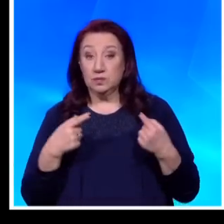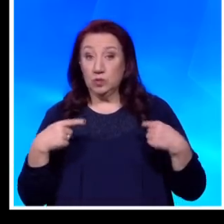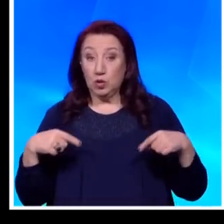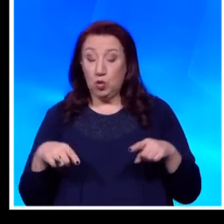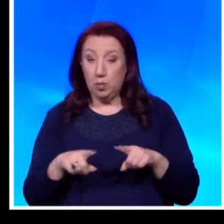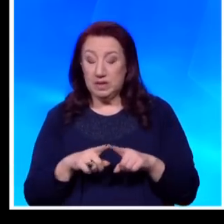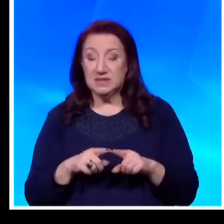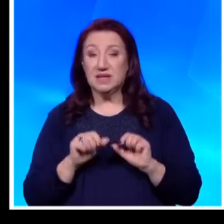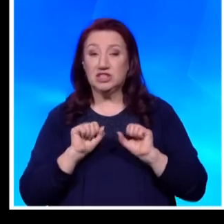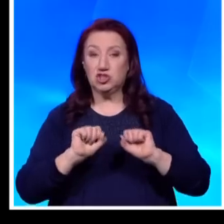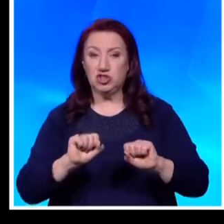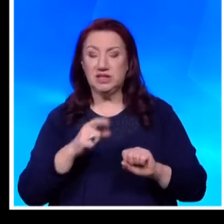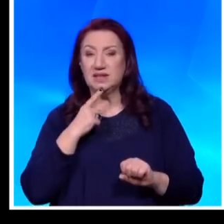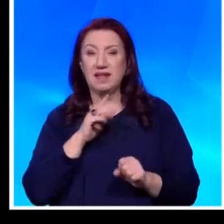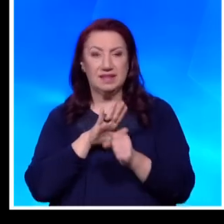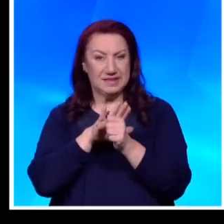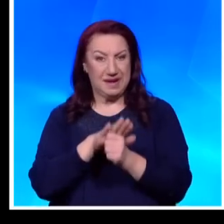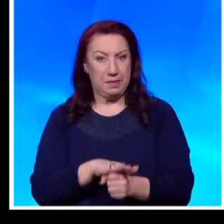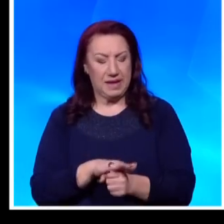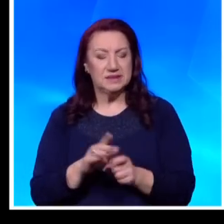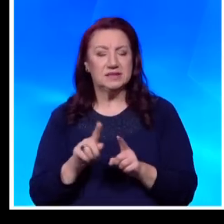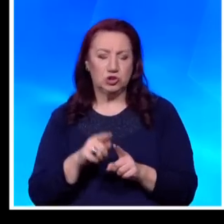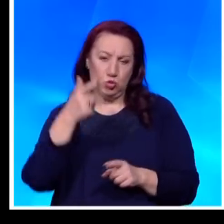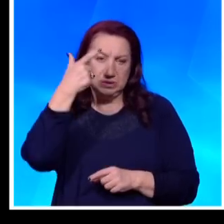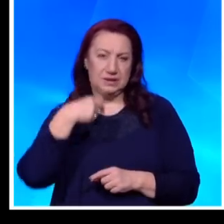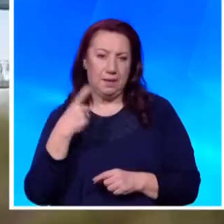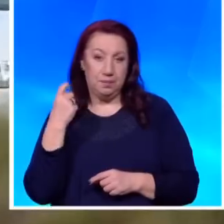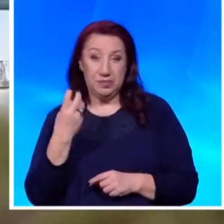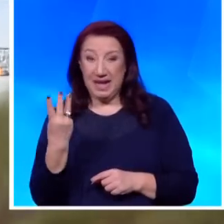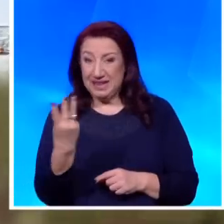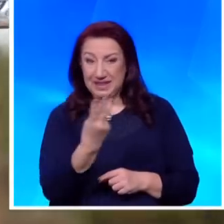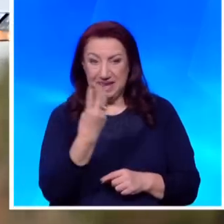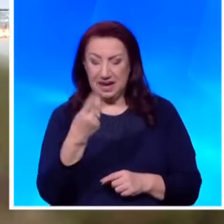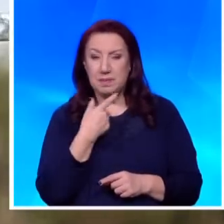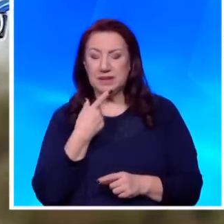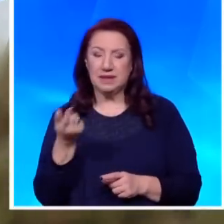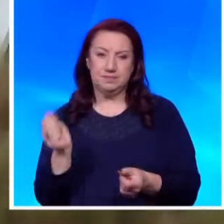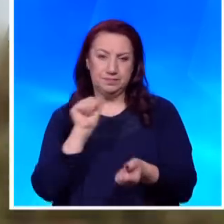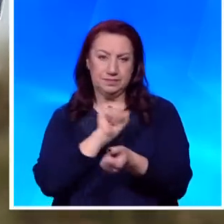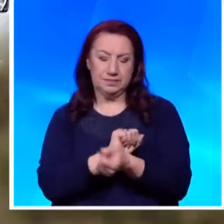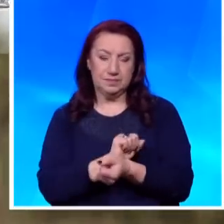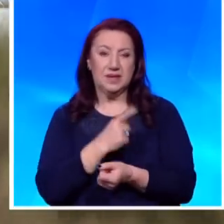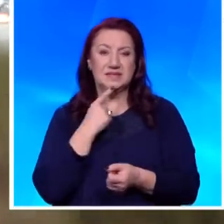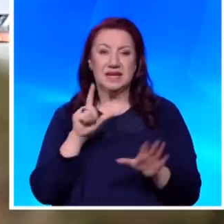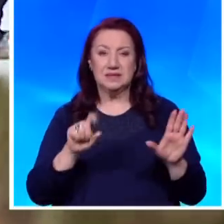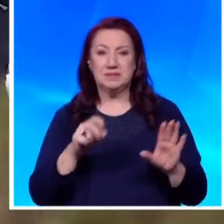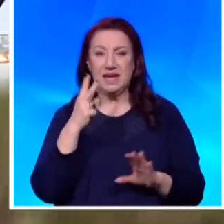се самосезира. Тримата арестувани остават в ареста за 72 часа. Утре прокуратурата